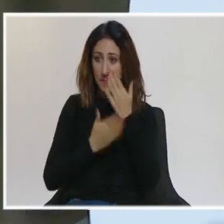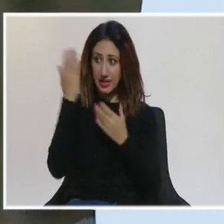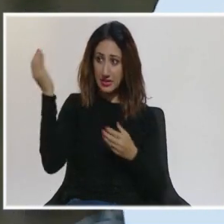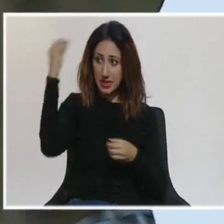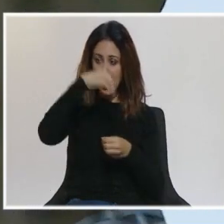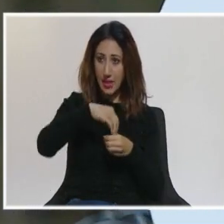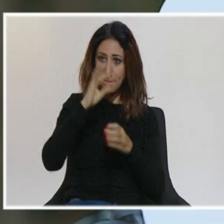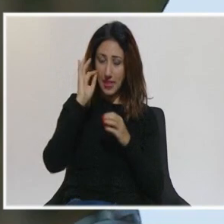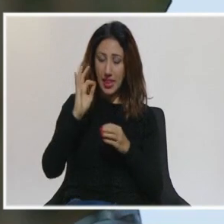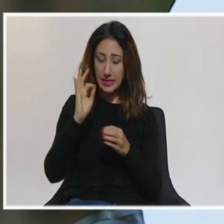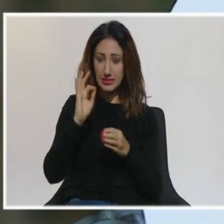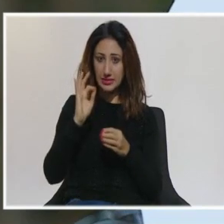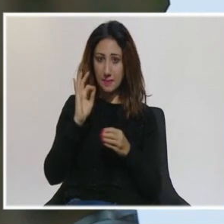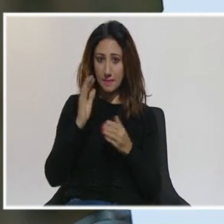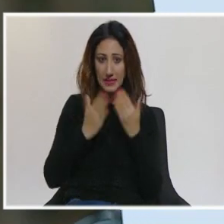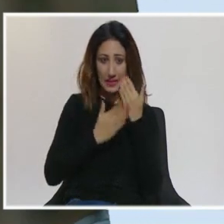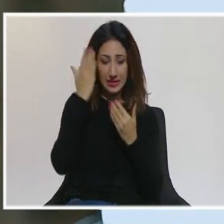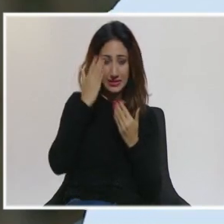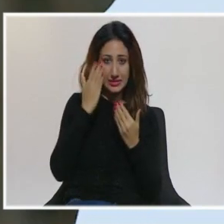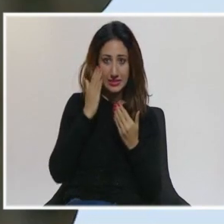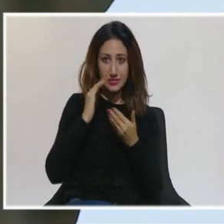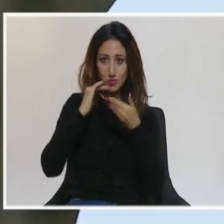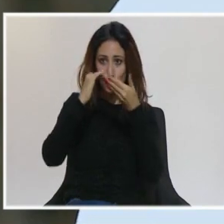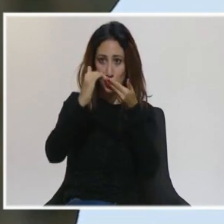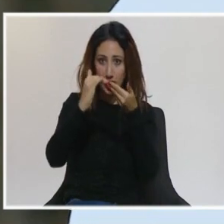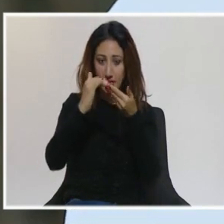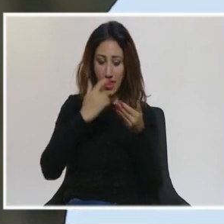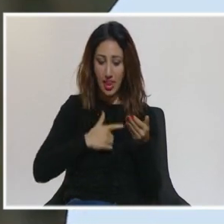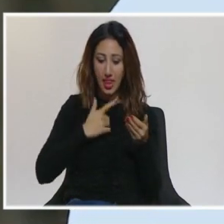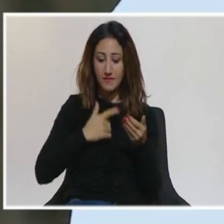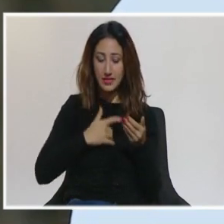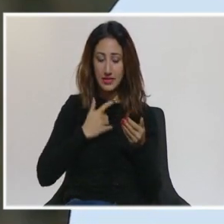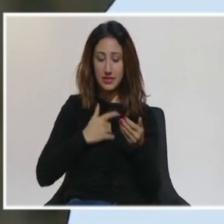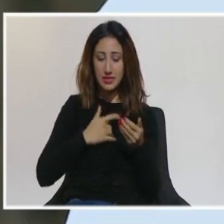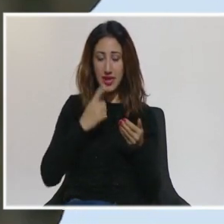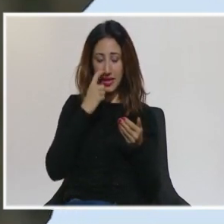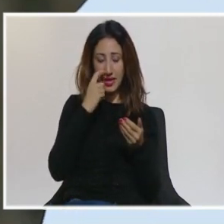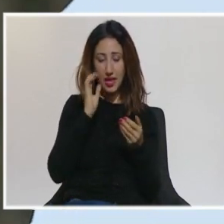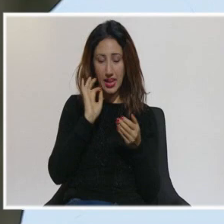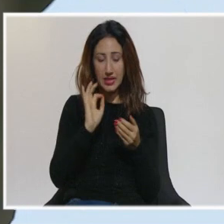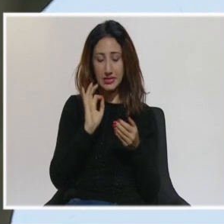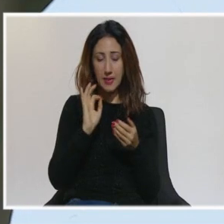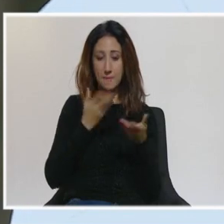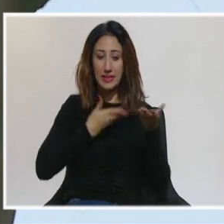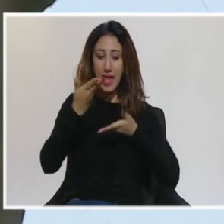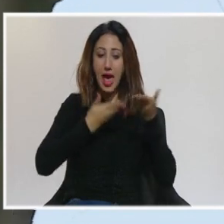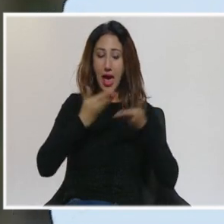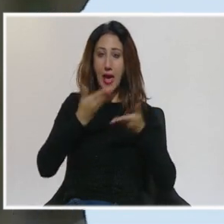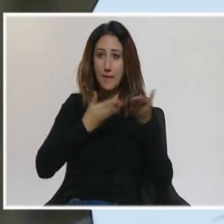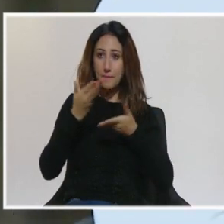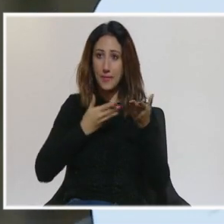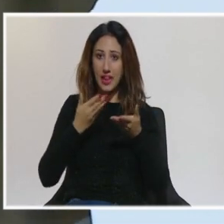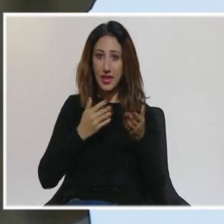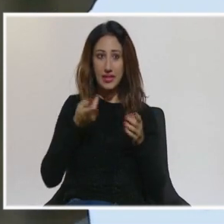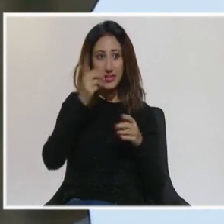في التعامل الجديد لان دي مساله نفسيه مهمه جدا ان ازاي يتعامل مع